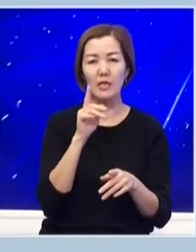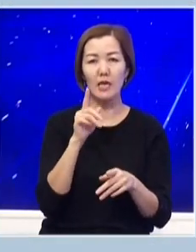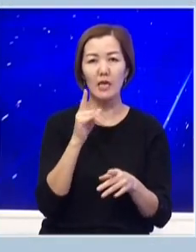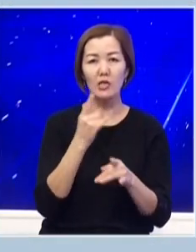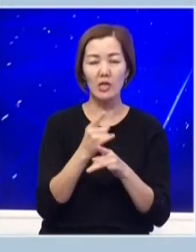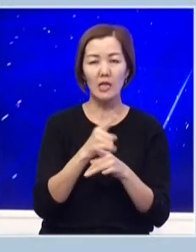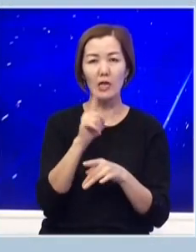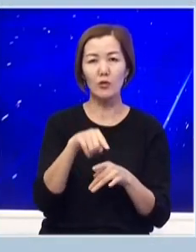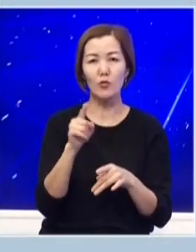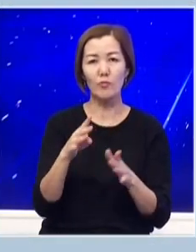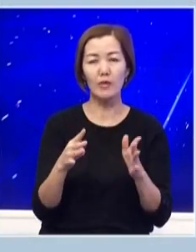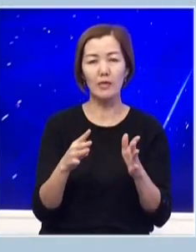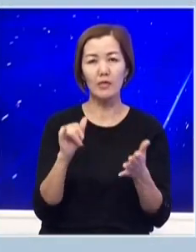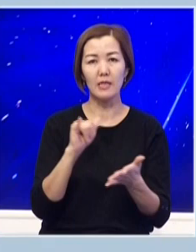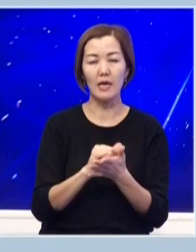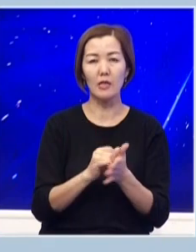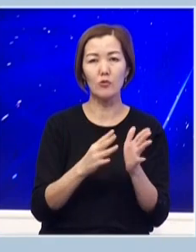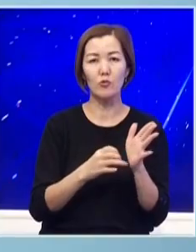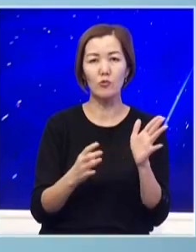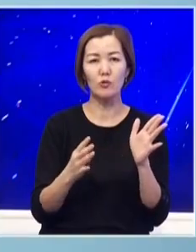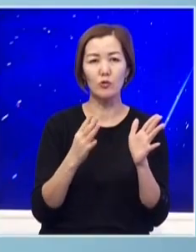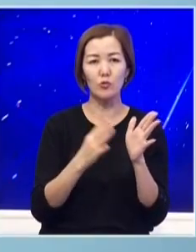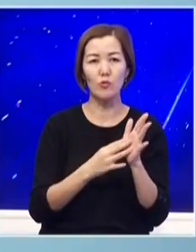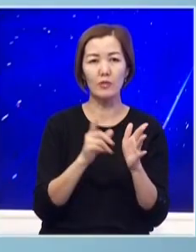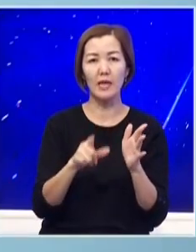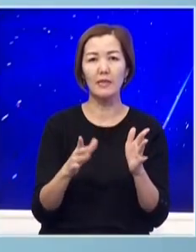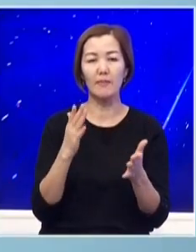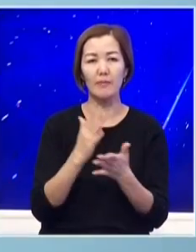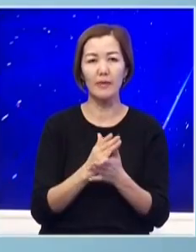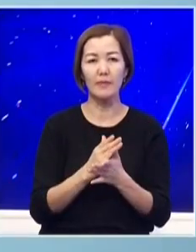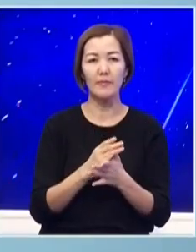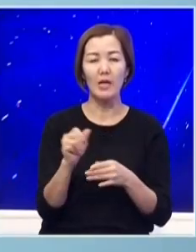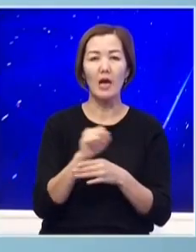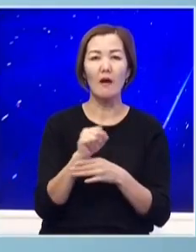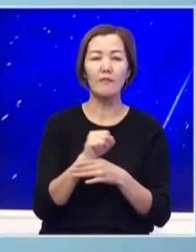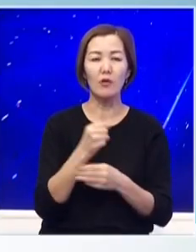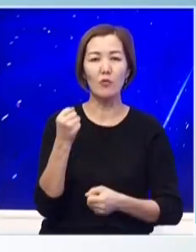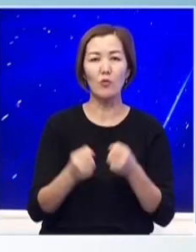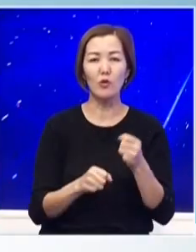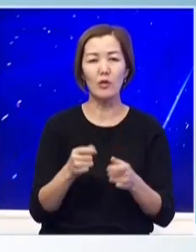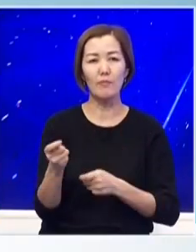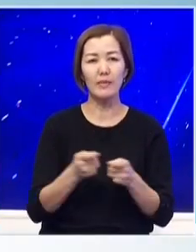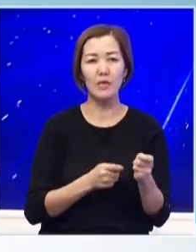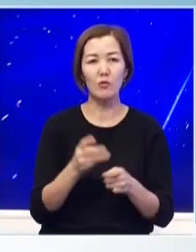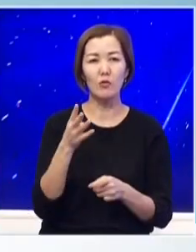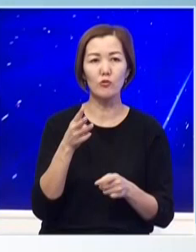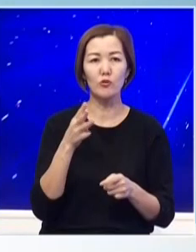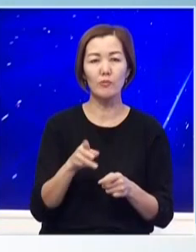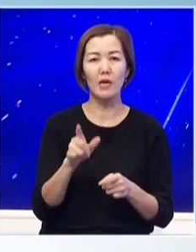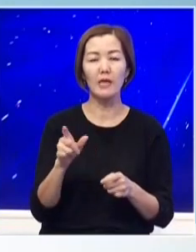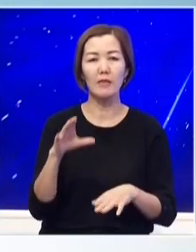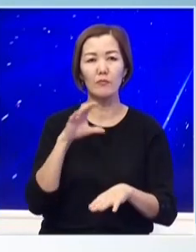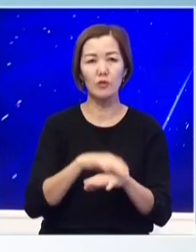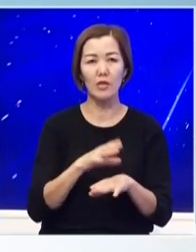таққан 909 азамат анықталған. Құрылғы көмегімен автокөлік басқаруға құқы жоқ немесе отан айырылған 3000-нан астам адам